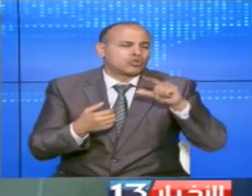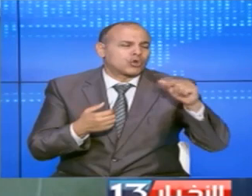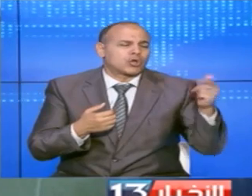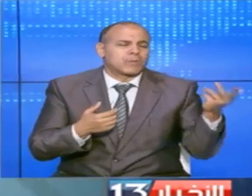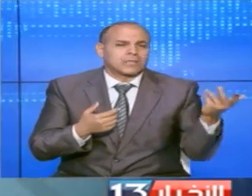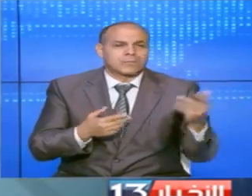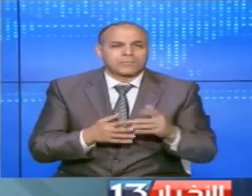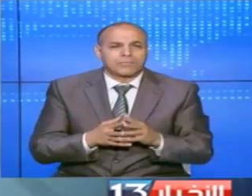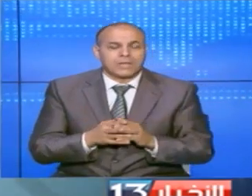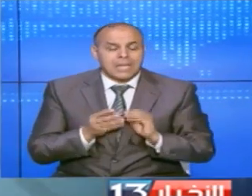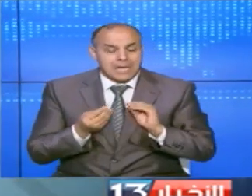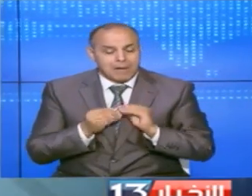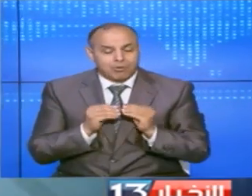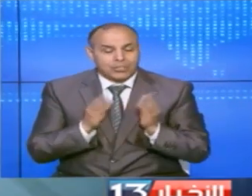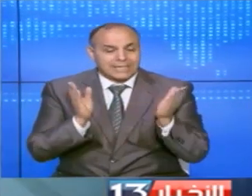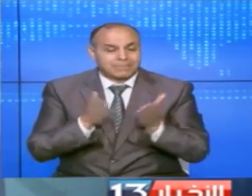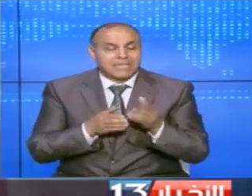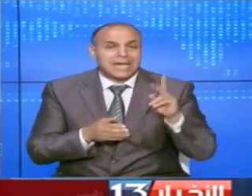المشكله